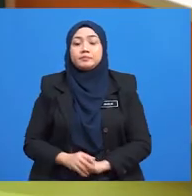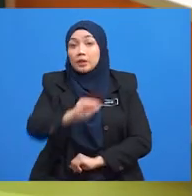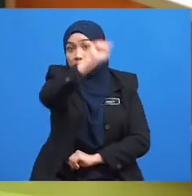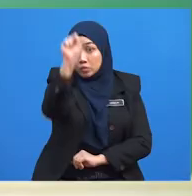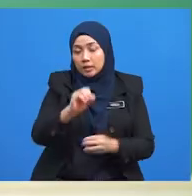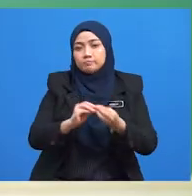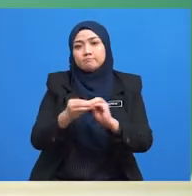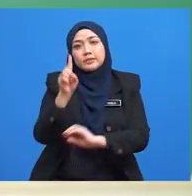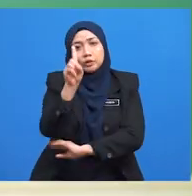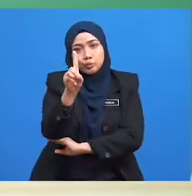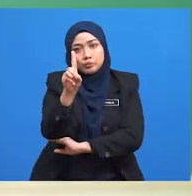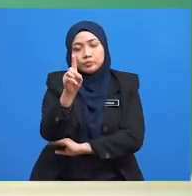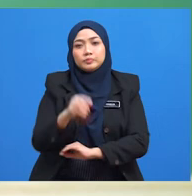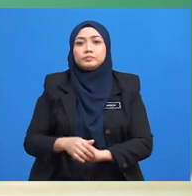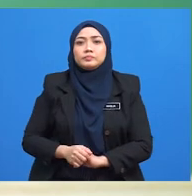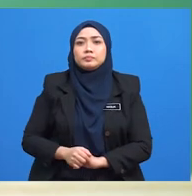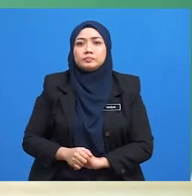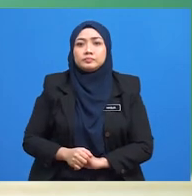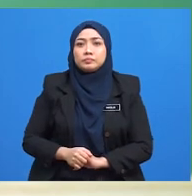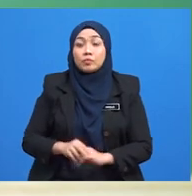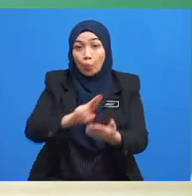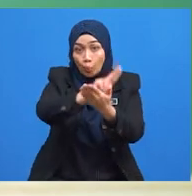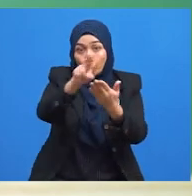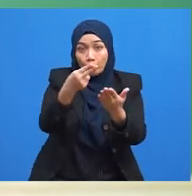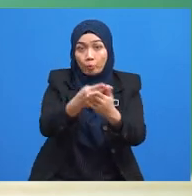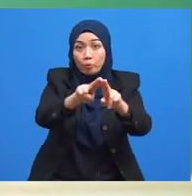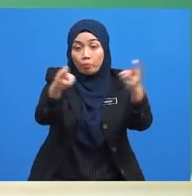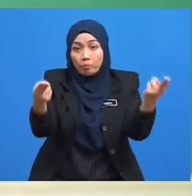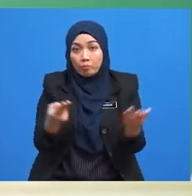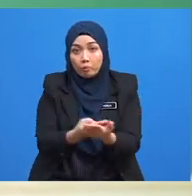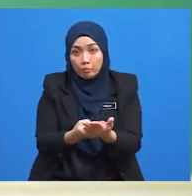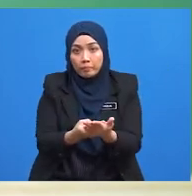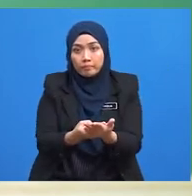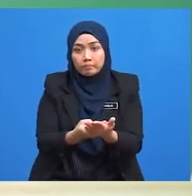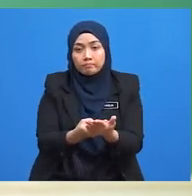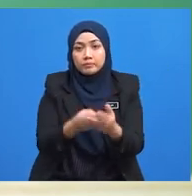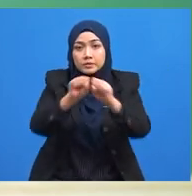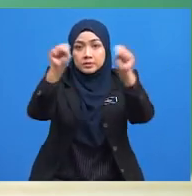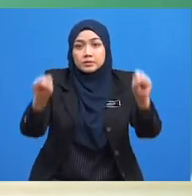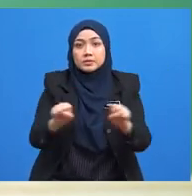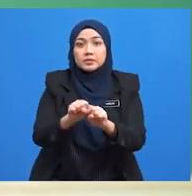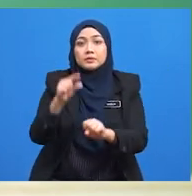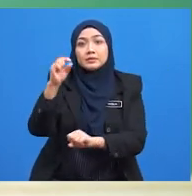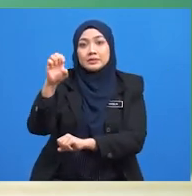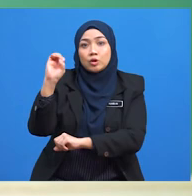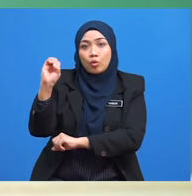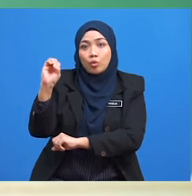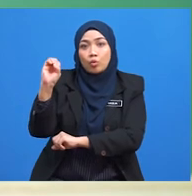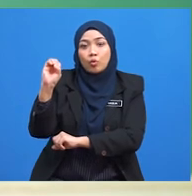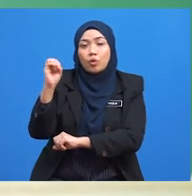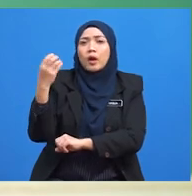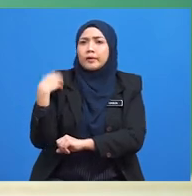Soalan pertama. Secara umum, sistem geomorfologi adalah kajian berkaitan dengan